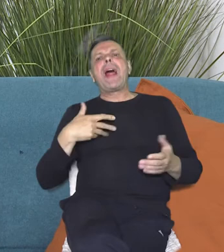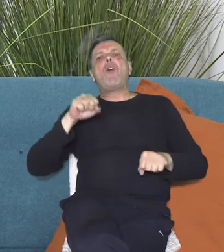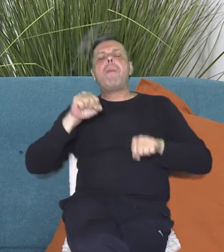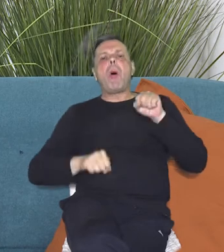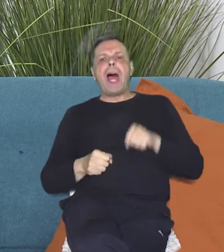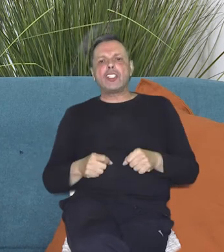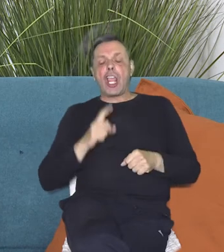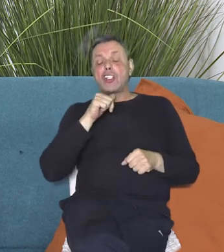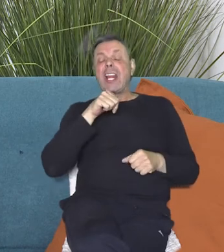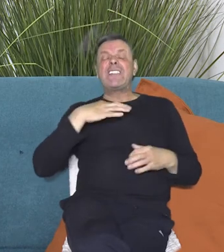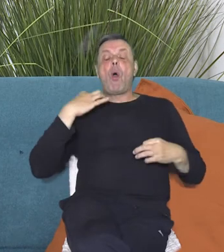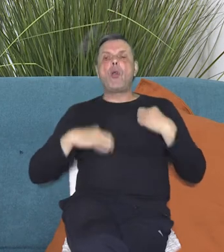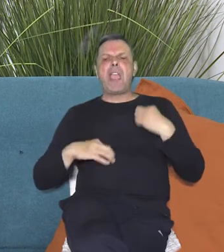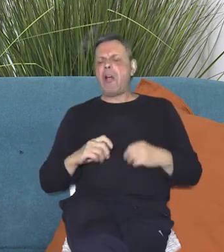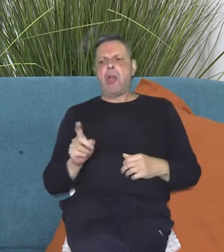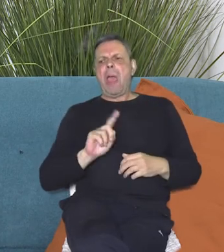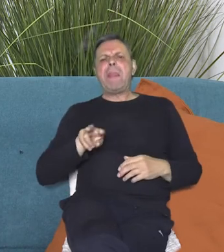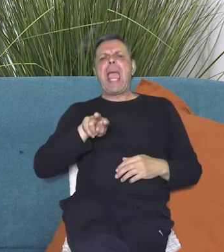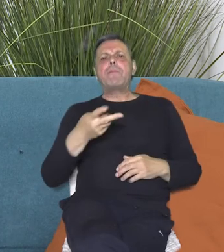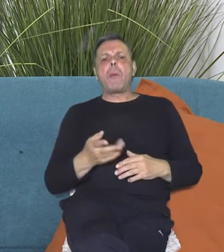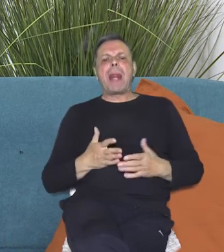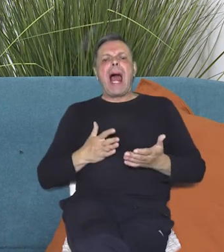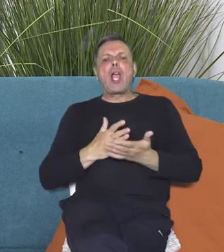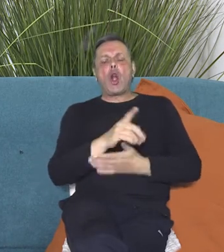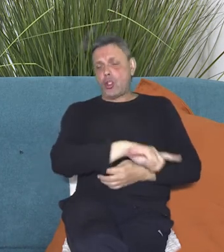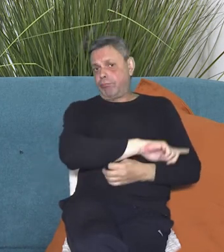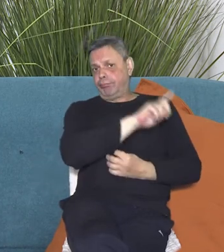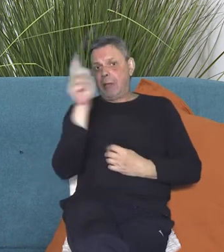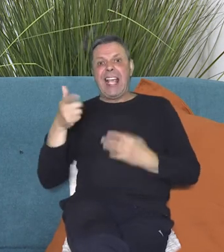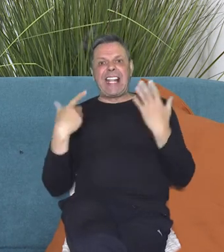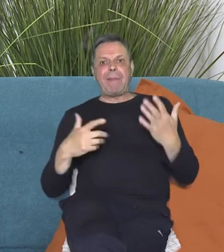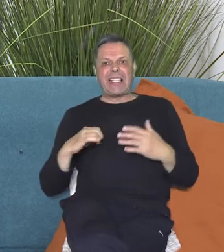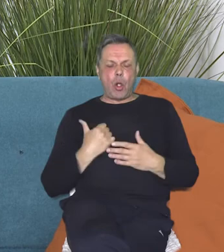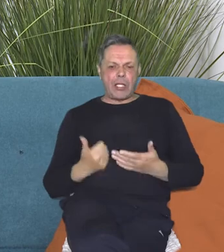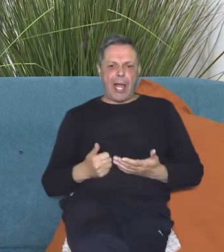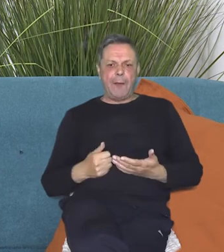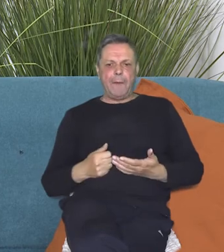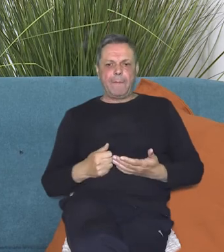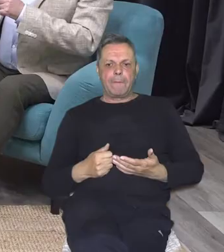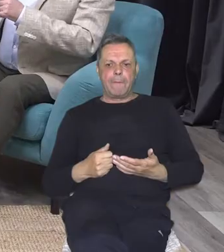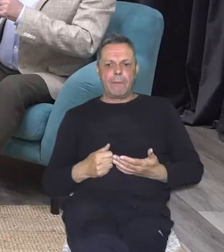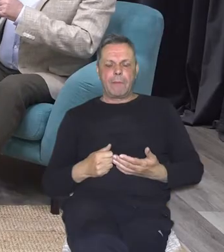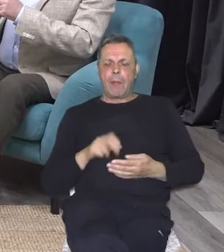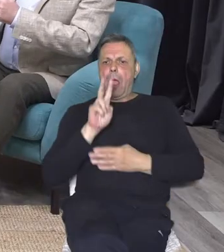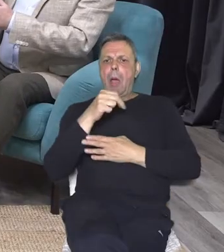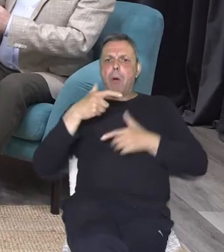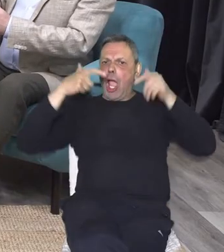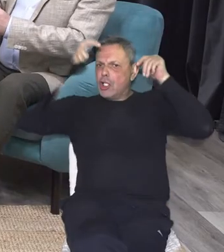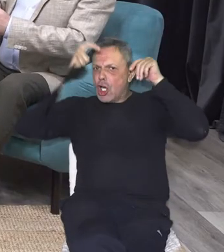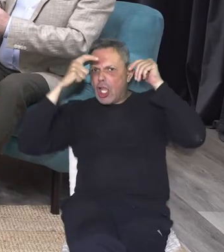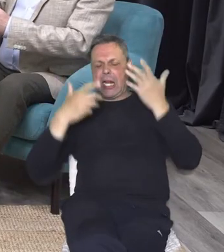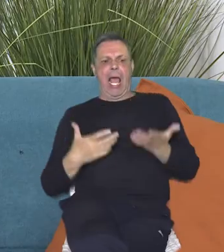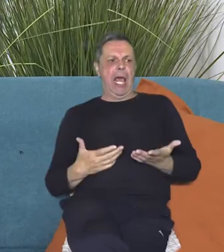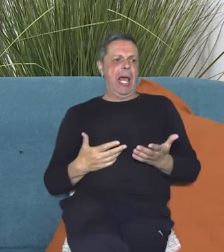što ona svoje ponašanje, čak ni svoje odjevanje uopće nije promijenila kroz svih ovih 70 godina. Boje, šešira,